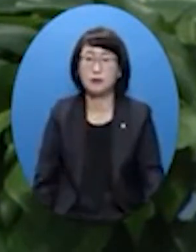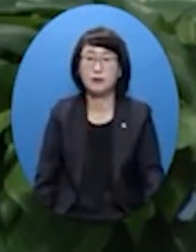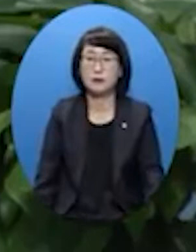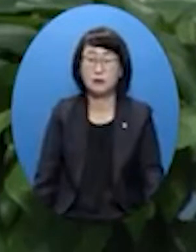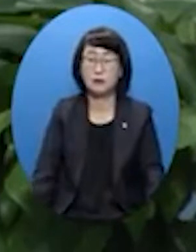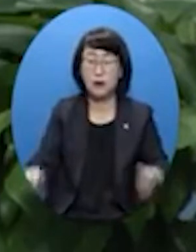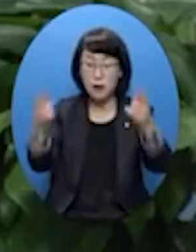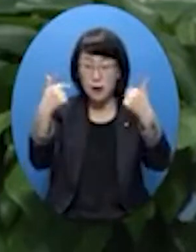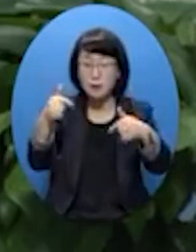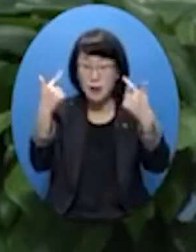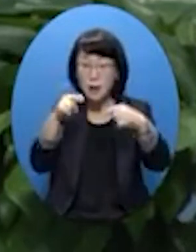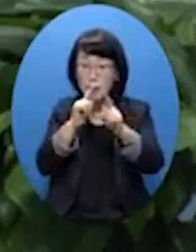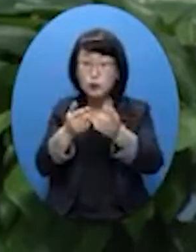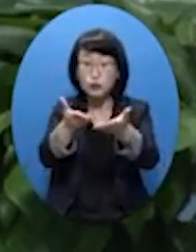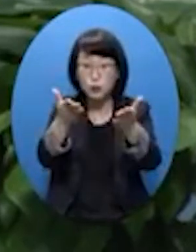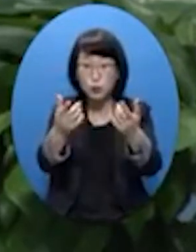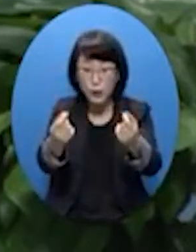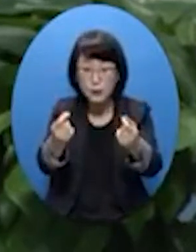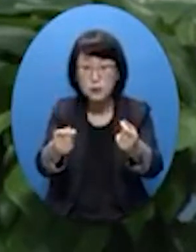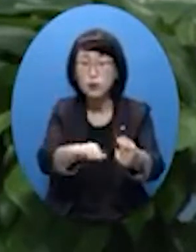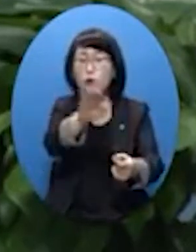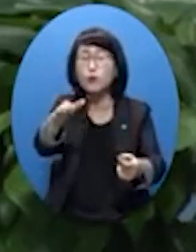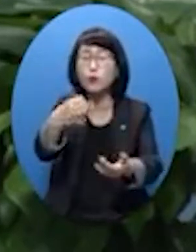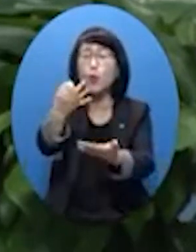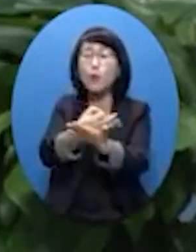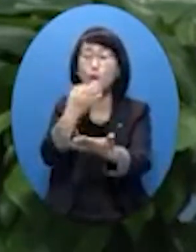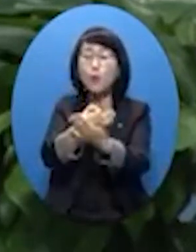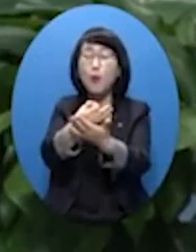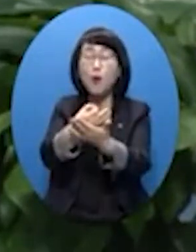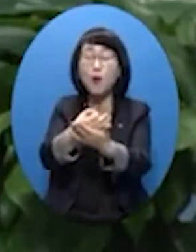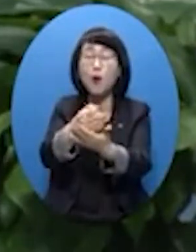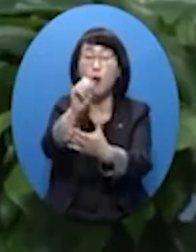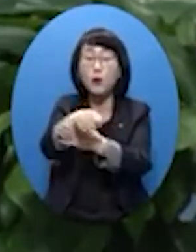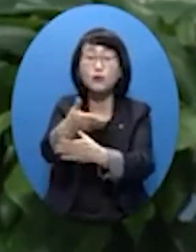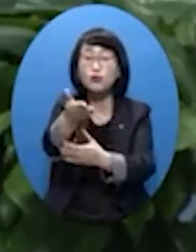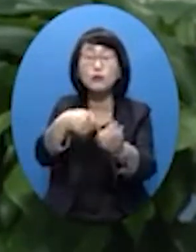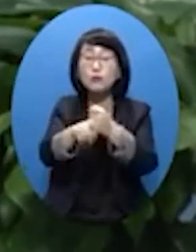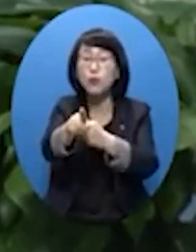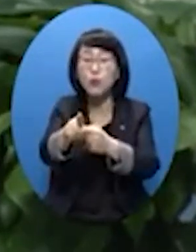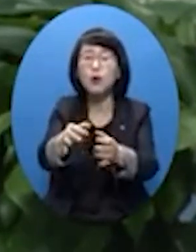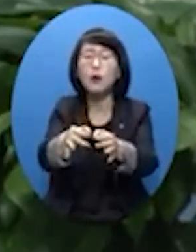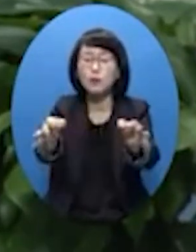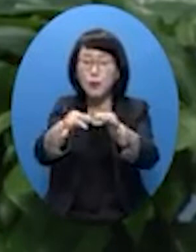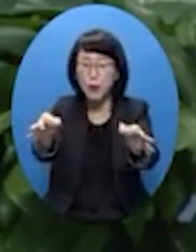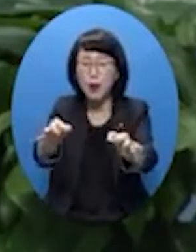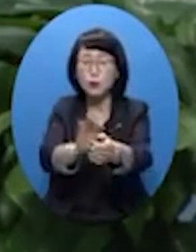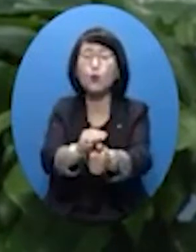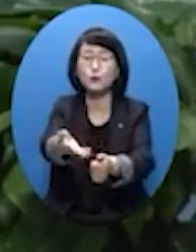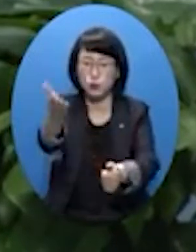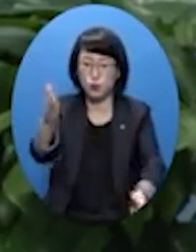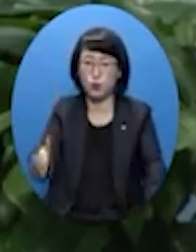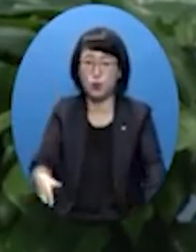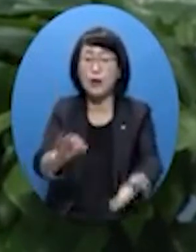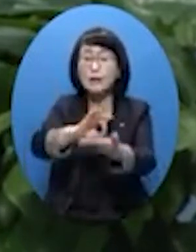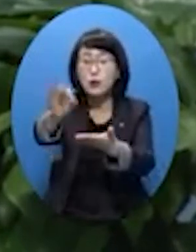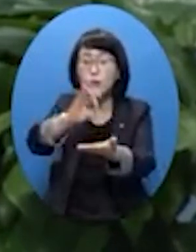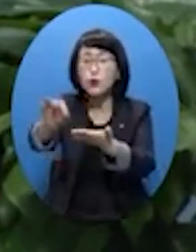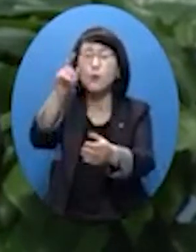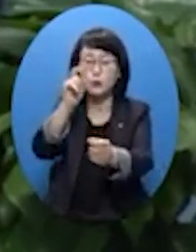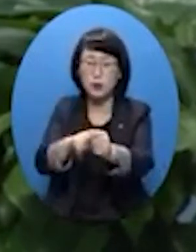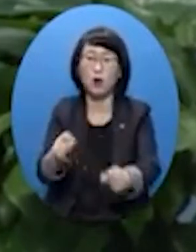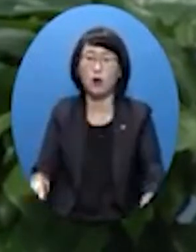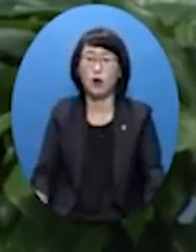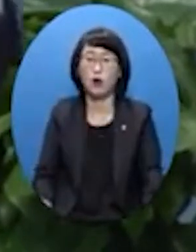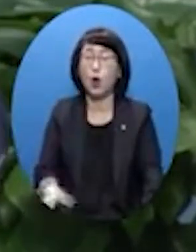말씀드리지만 여러분에게 바른 물질 주신 것은 차 쓰라고 주신 것입니다 왜 도너 주십니까 쓰라고 주신 거예요